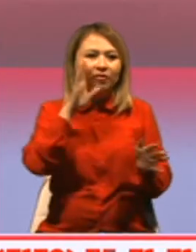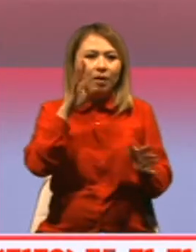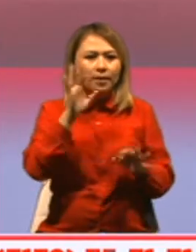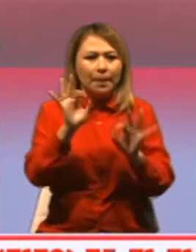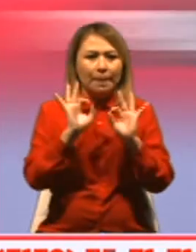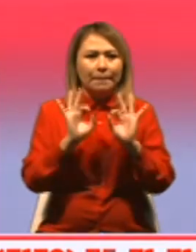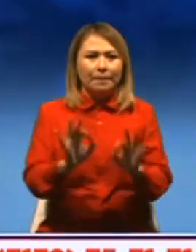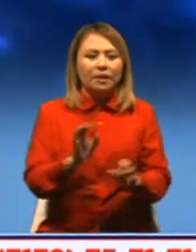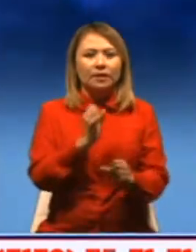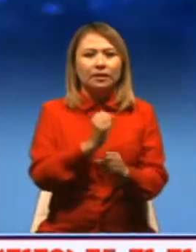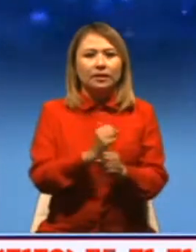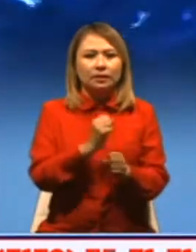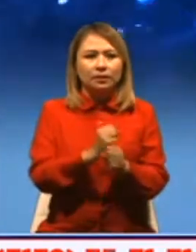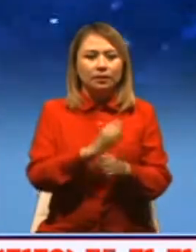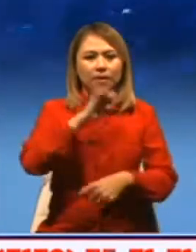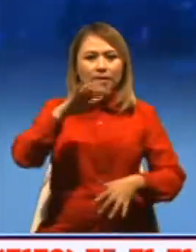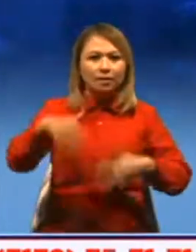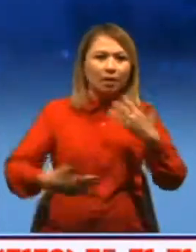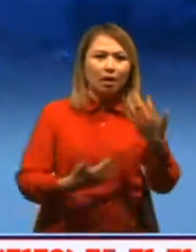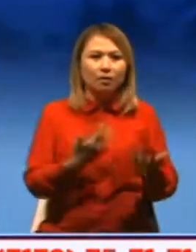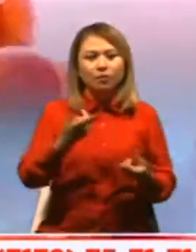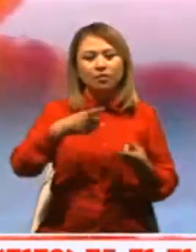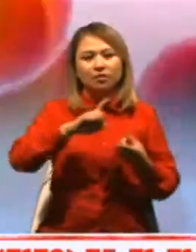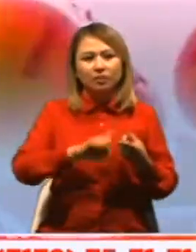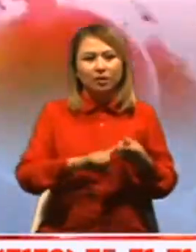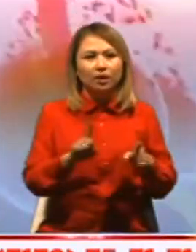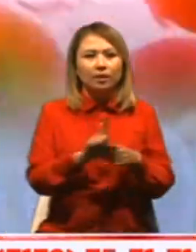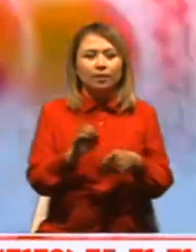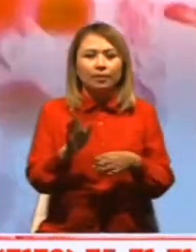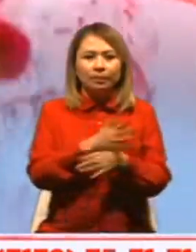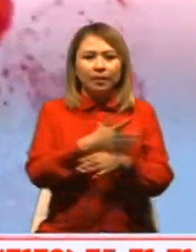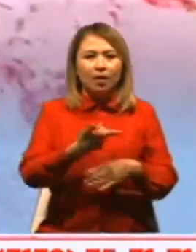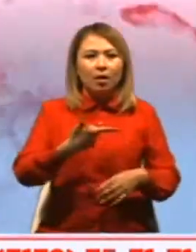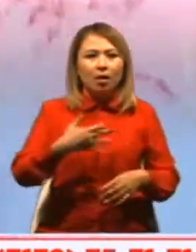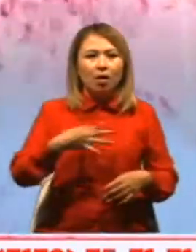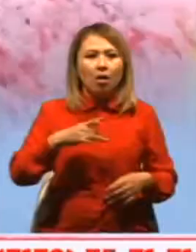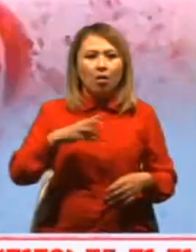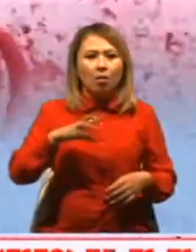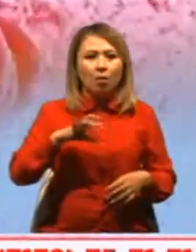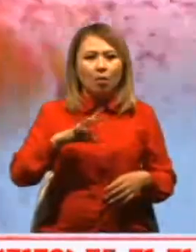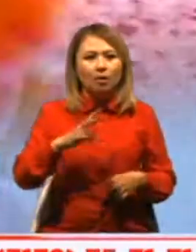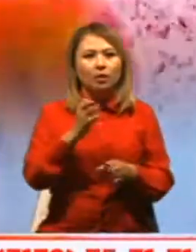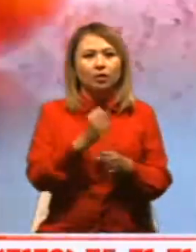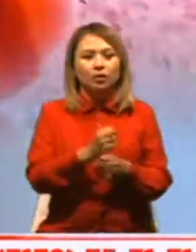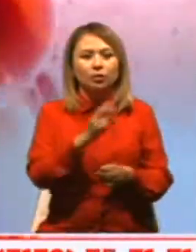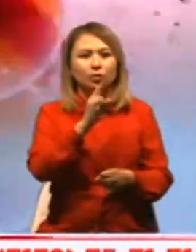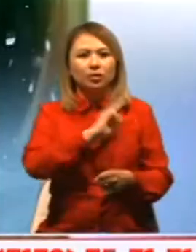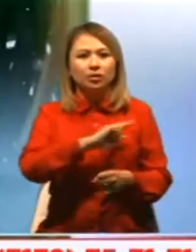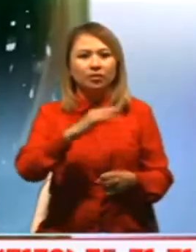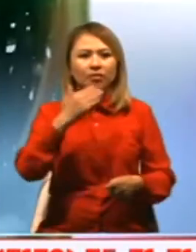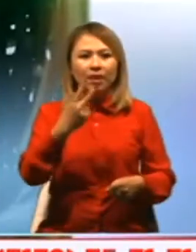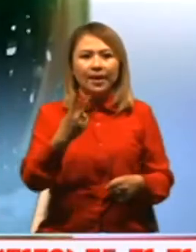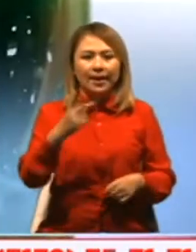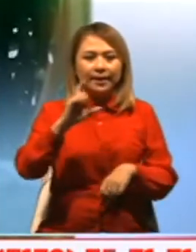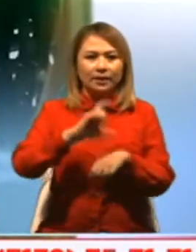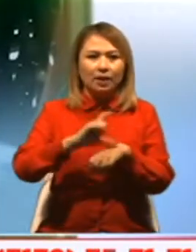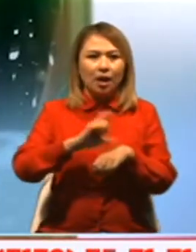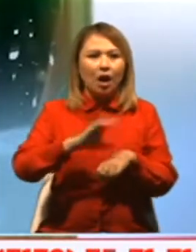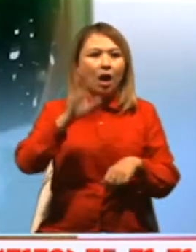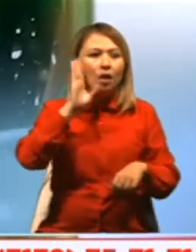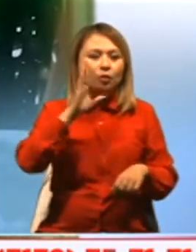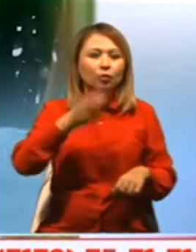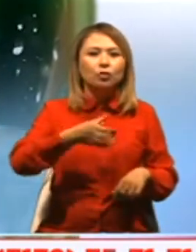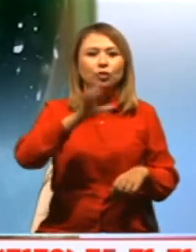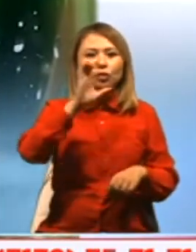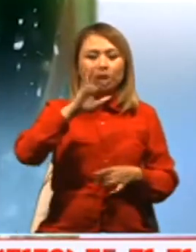температурасын қалыпта ұстап тұрады, зат алмасуға қатысады, жүйке талшықтары мен гормондар жұмысының түзілуіне атсалысады. Сіз 2 стақан су ішкеннің өзінде